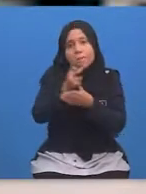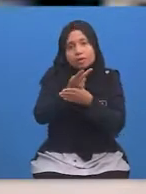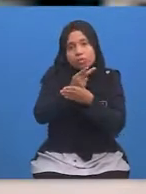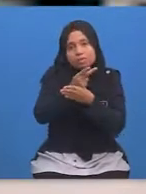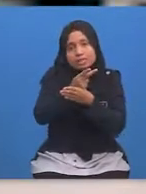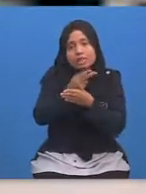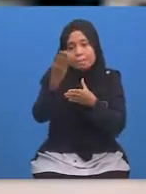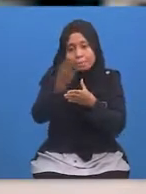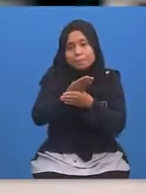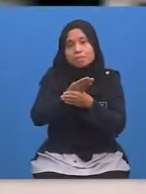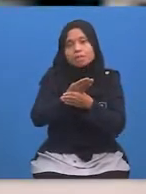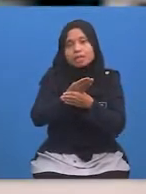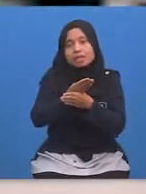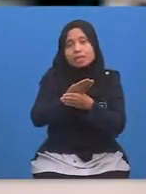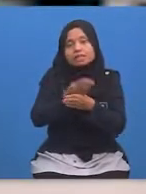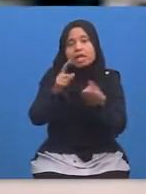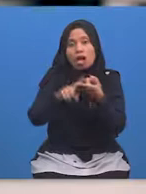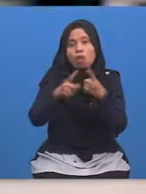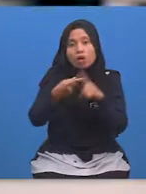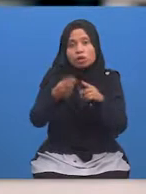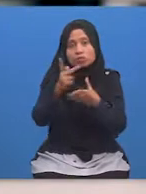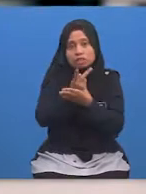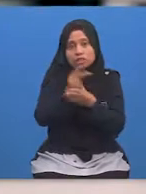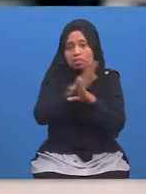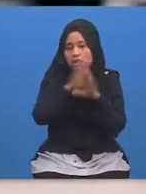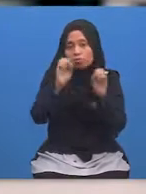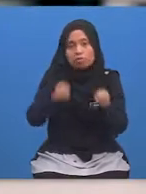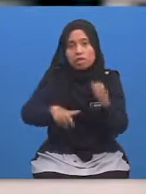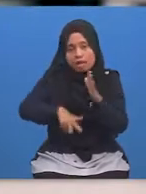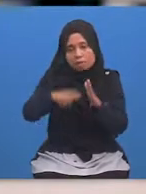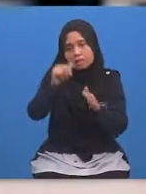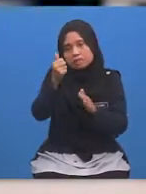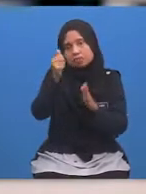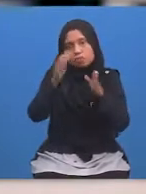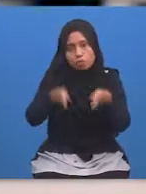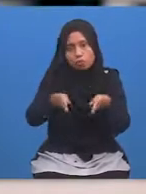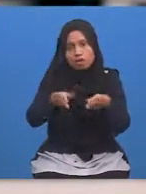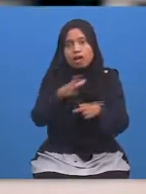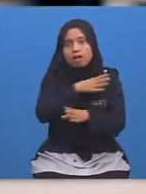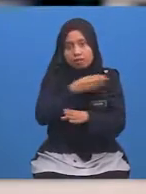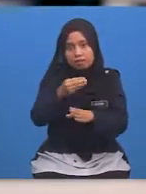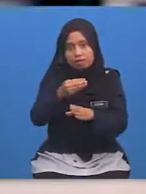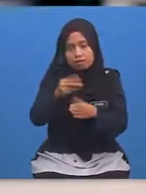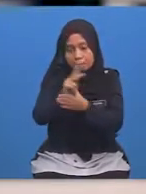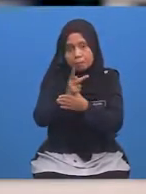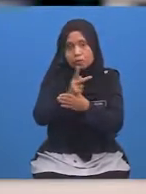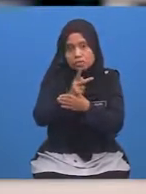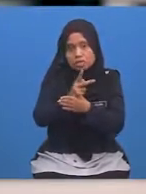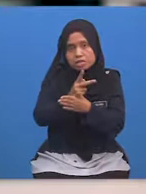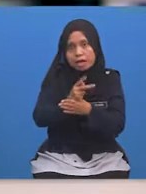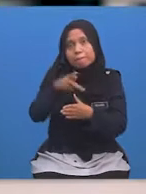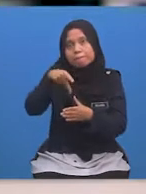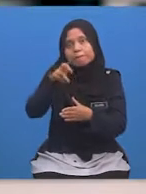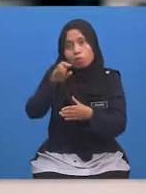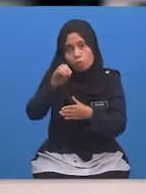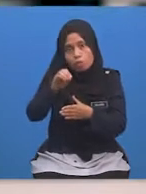perkongsian perbankan, rakan kongsi tidak melebihi 10 orang dan perkongsian